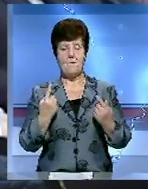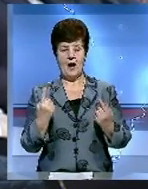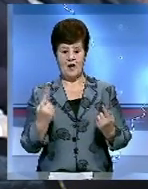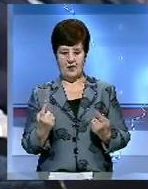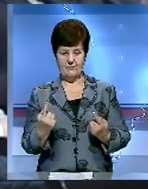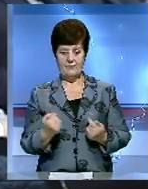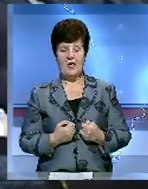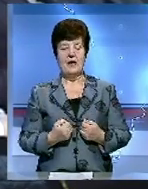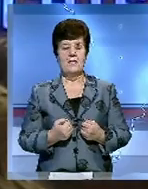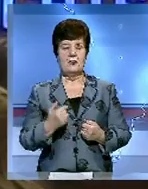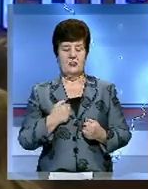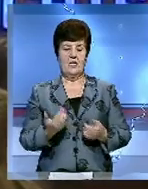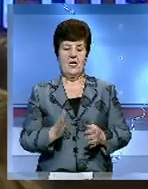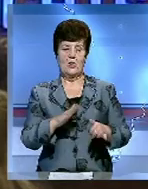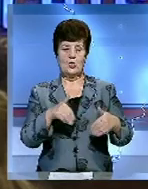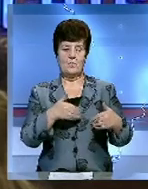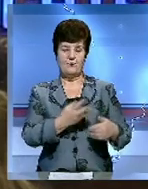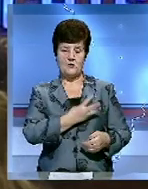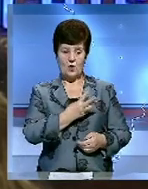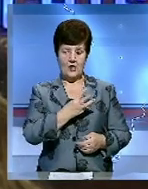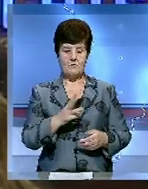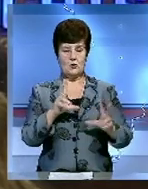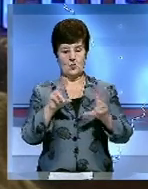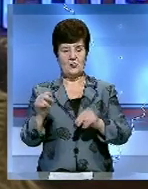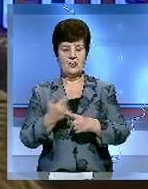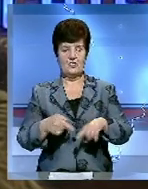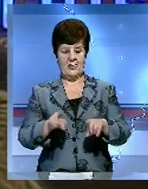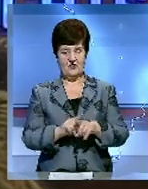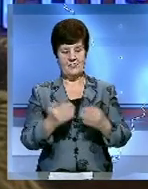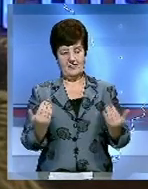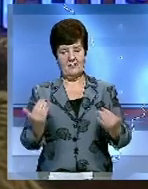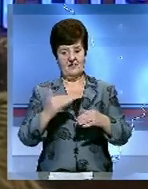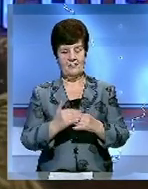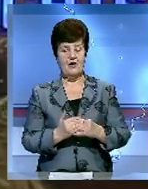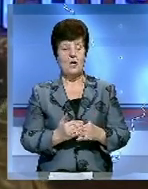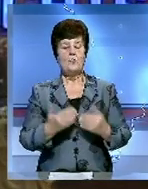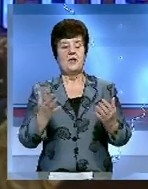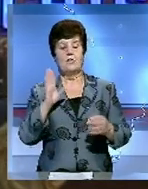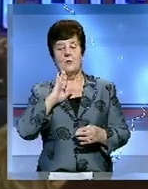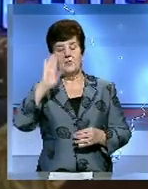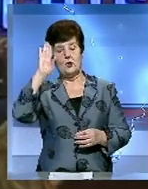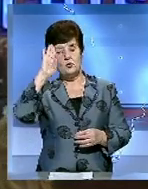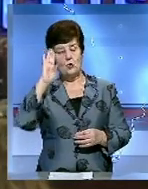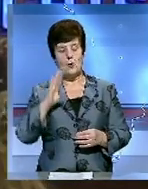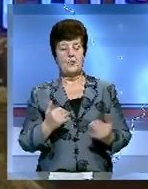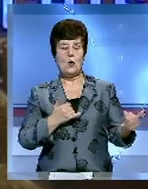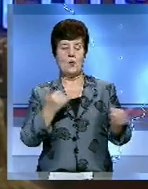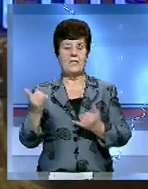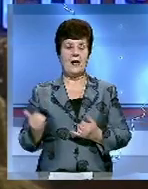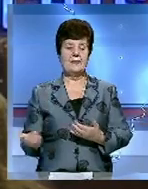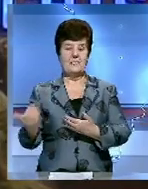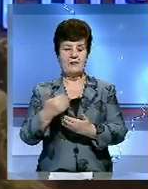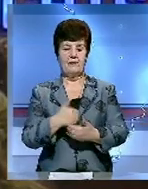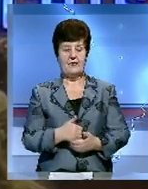și îți dorim mult succes și în această ipostază. Domnilor și domnilor, onorați invitați,